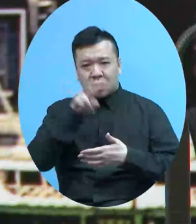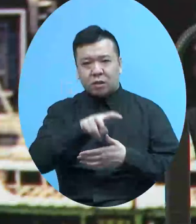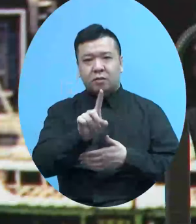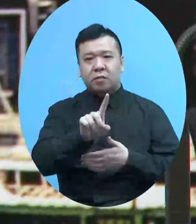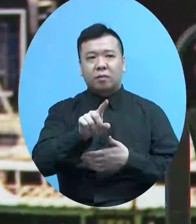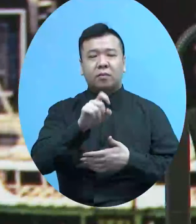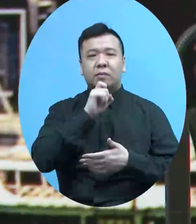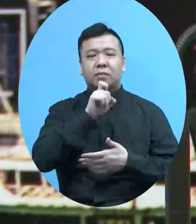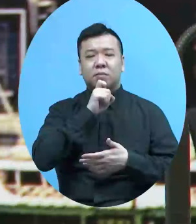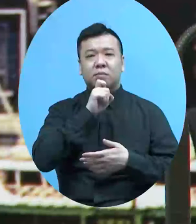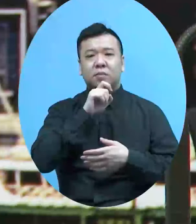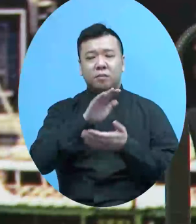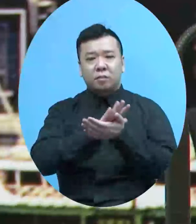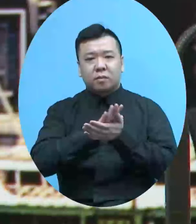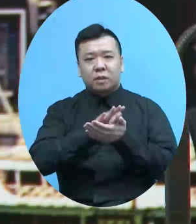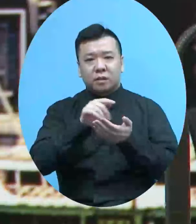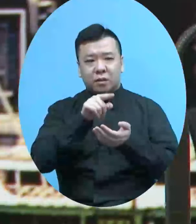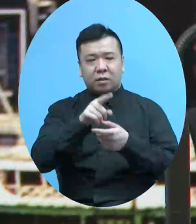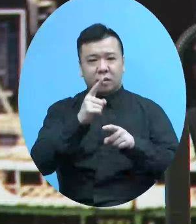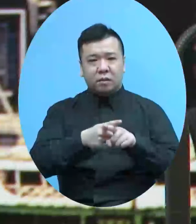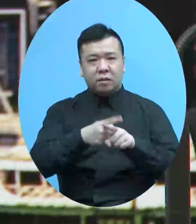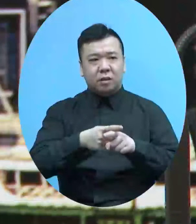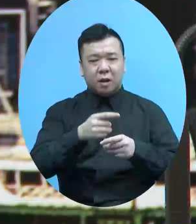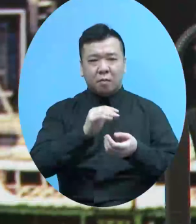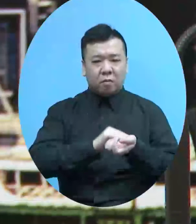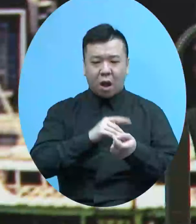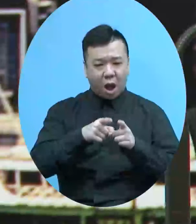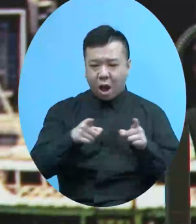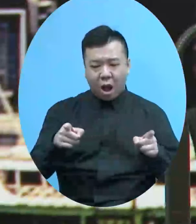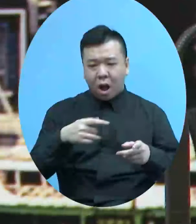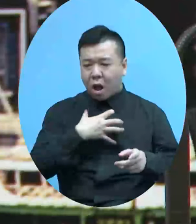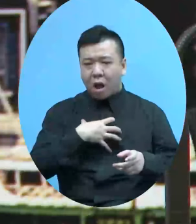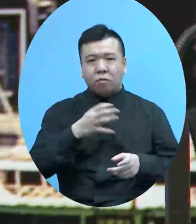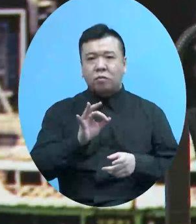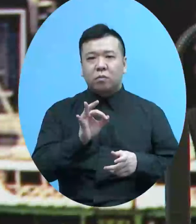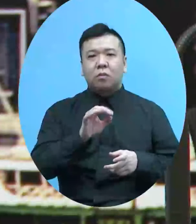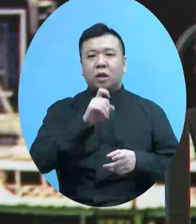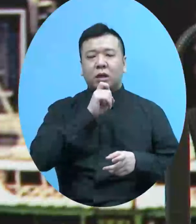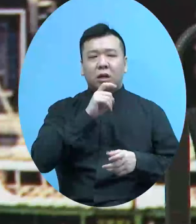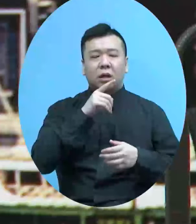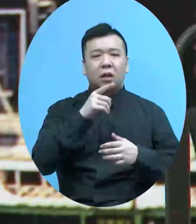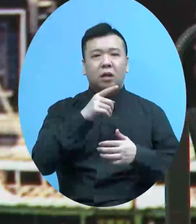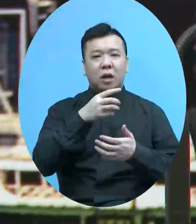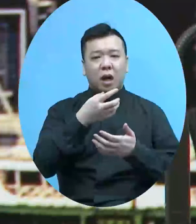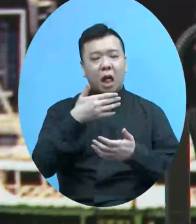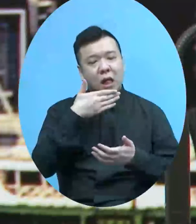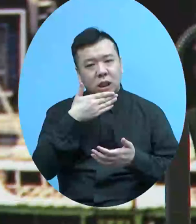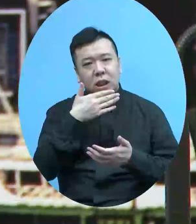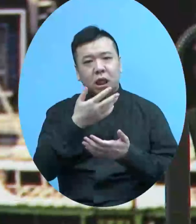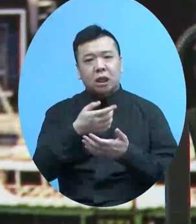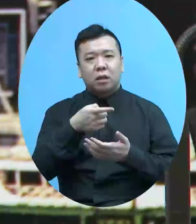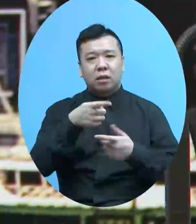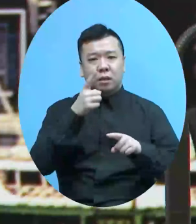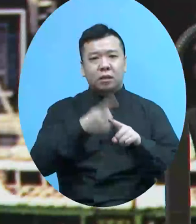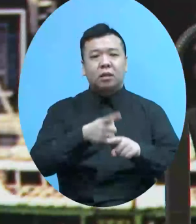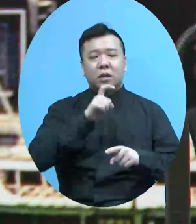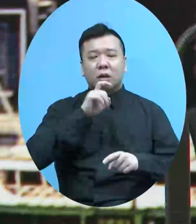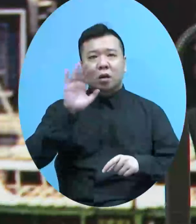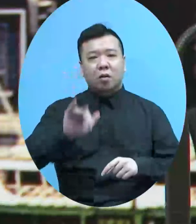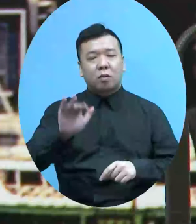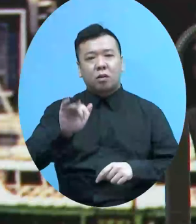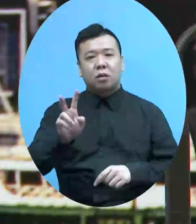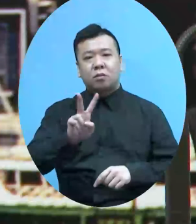有一些個案她本身是沒有特別長期病患亦都相對是年輕但是他們都可以